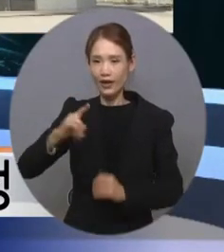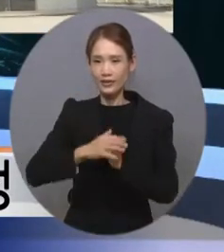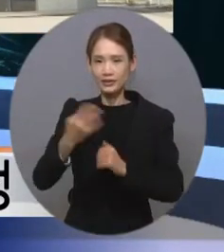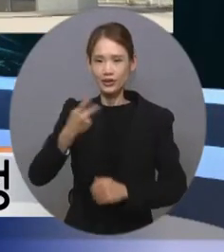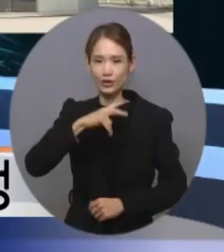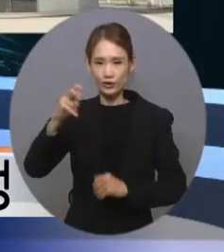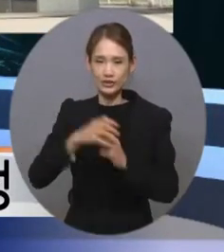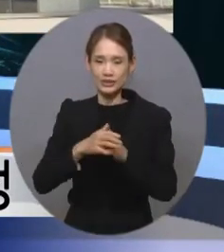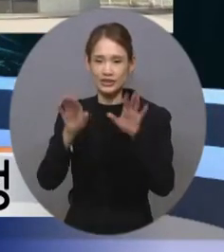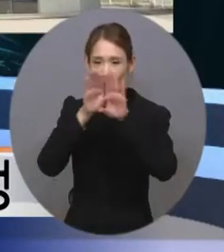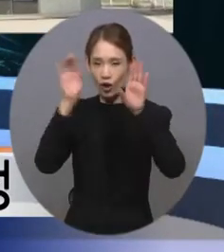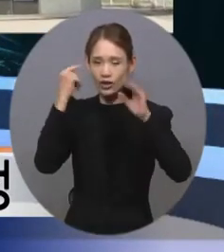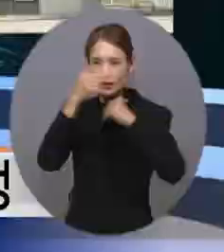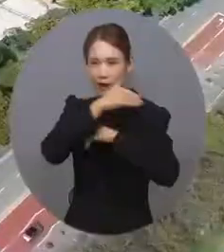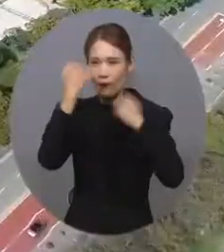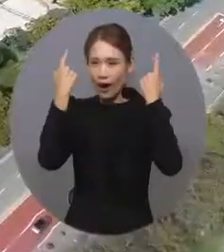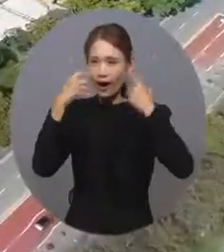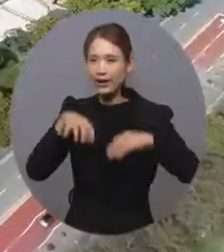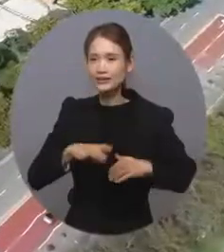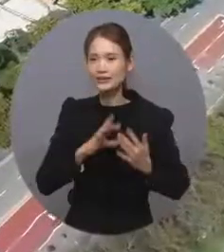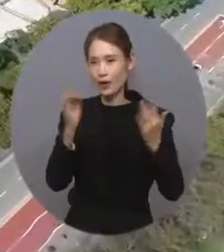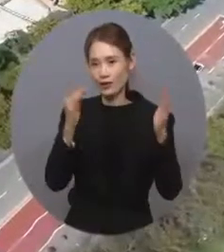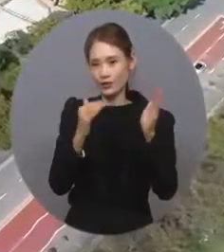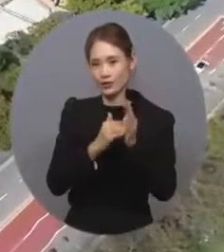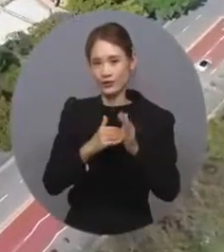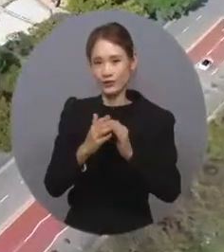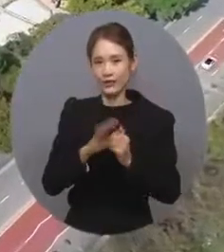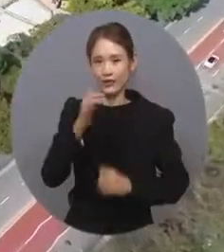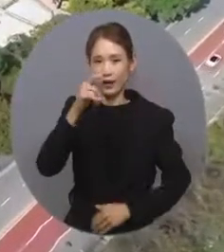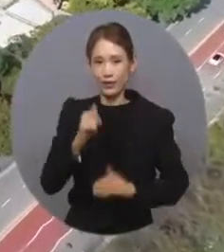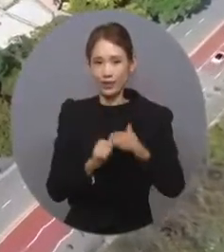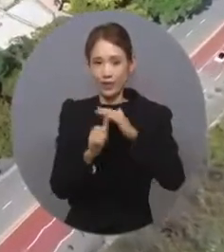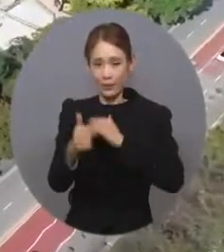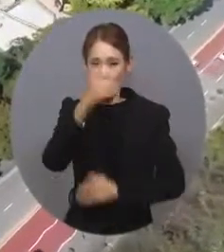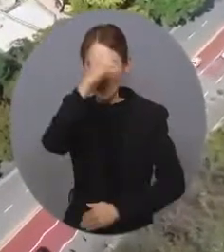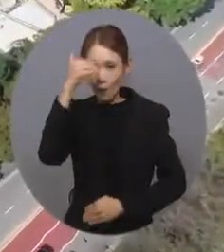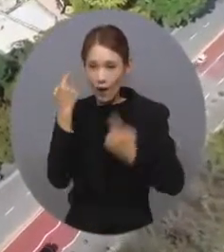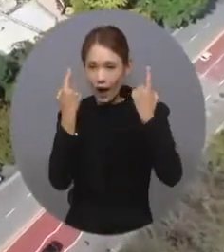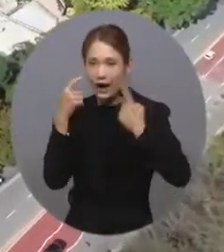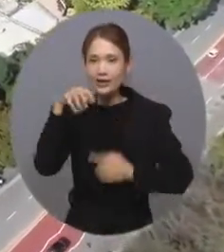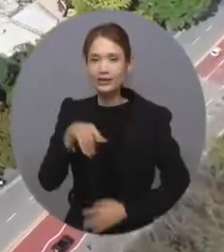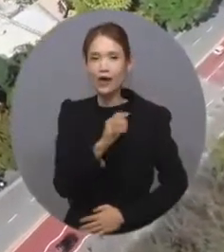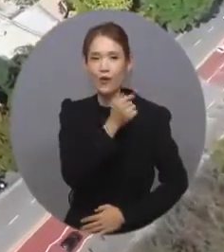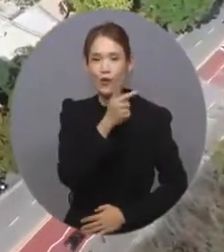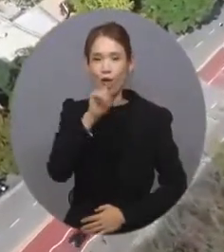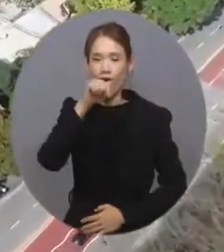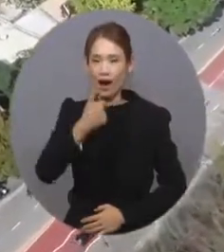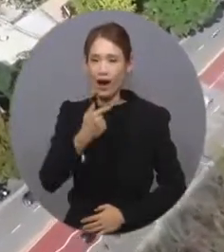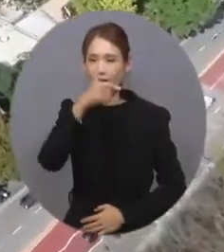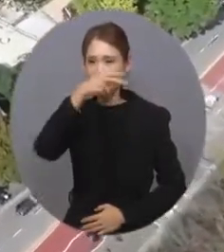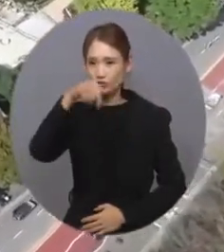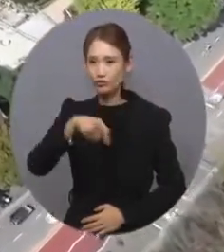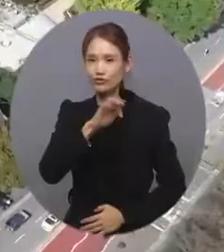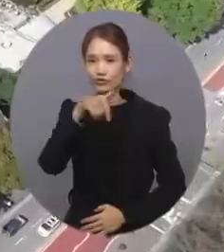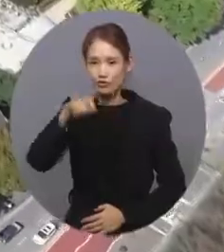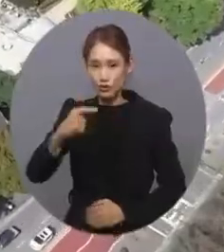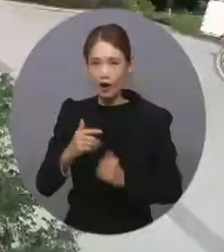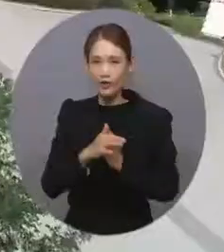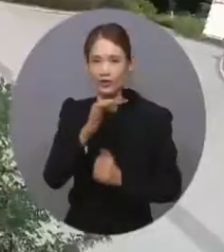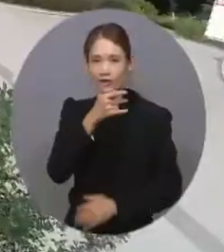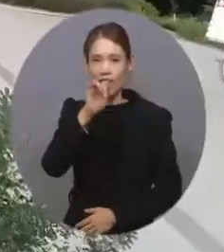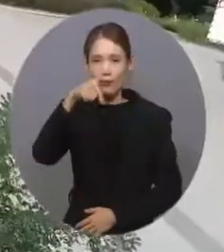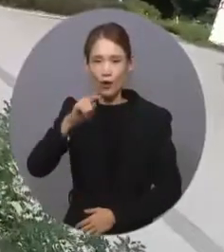제로 선정되었습니다 남원의 대표 관광지인 광 원로원과 남원 항공우주 천문대가